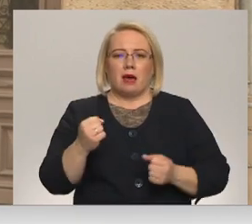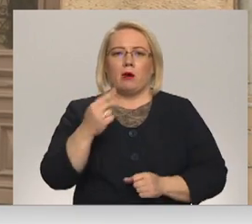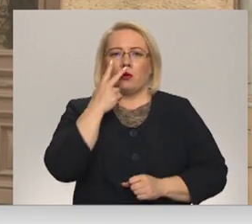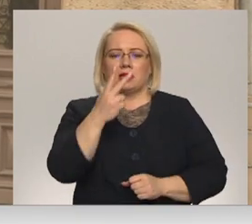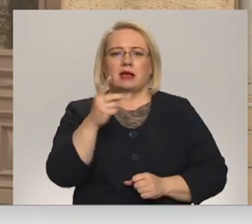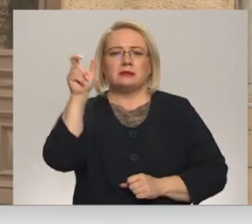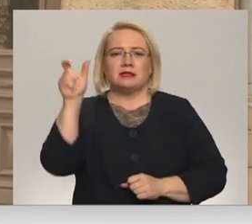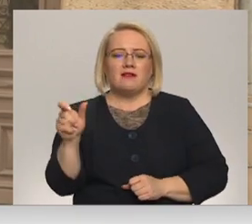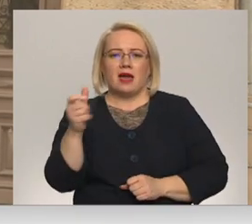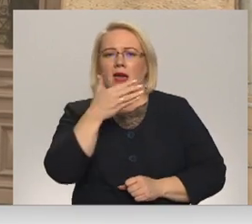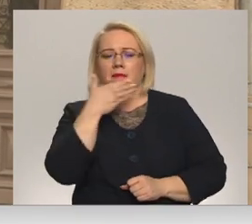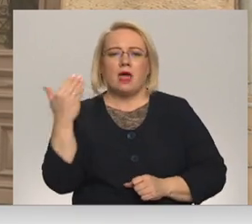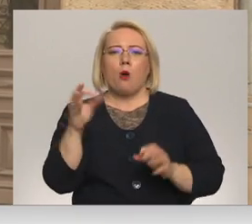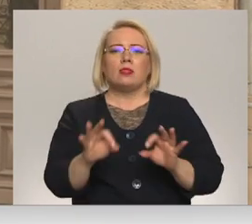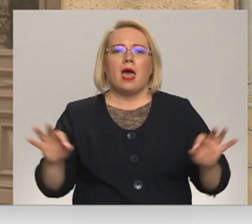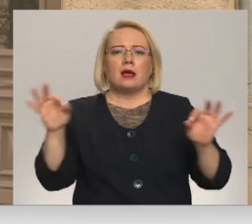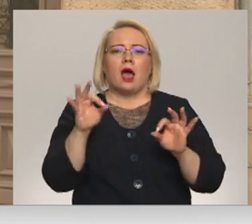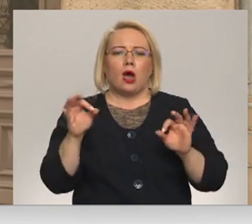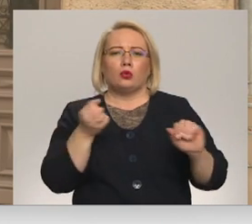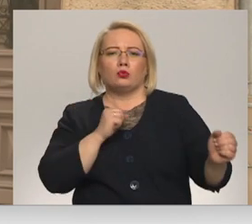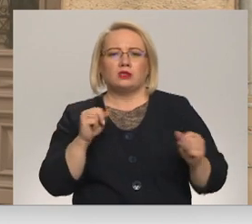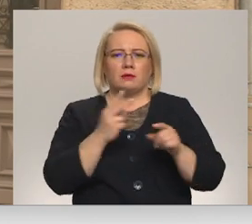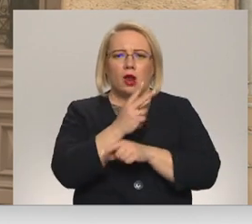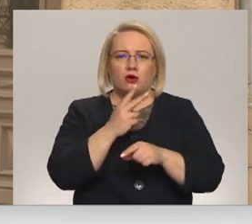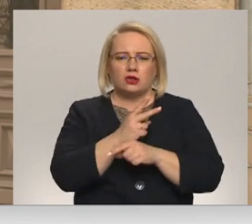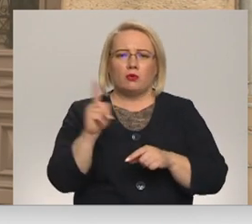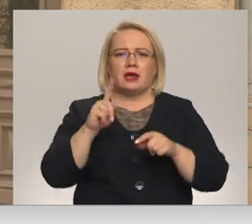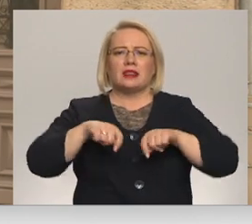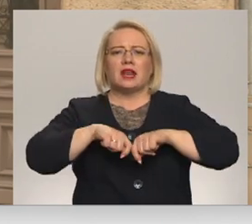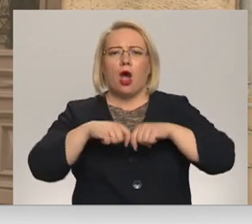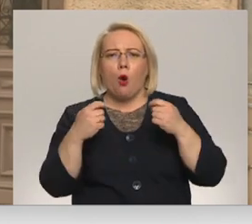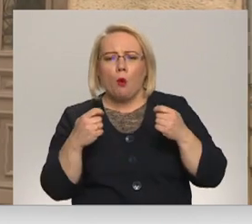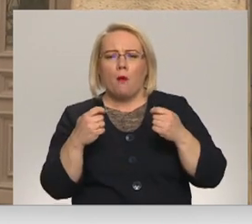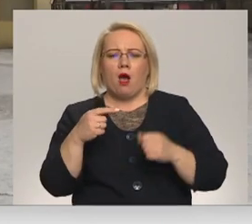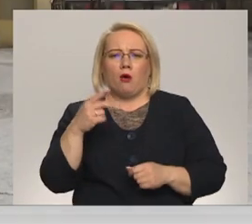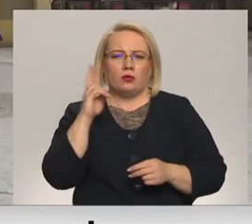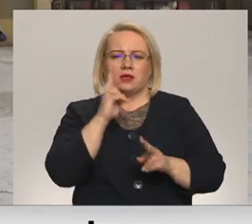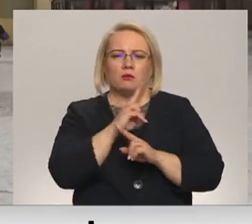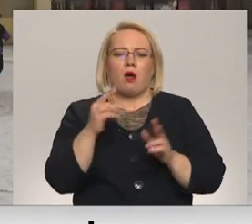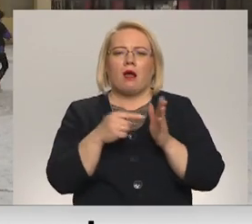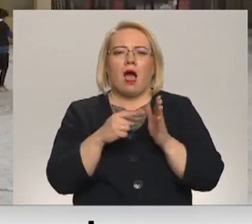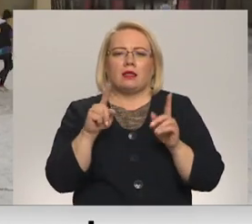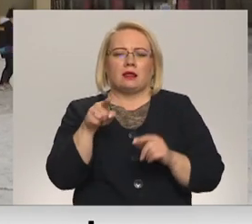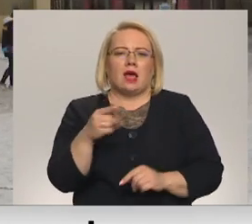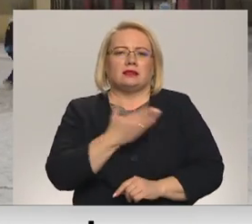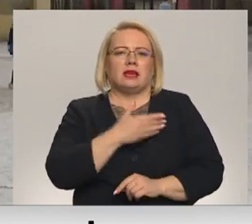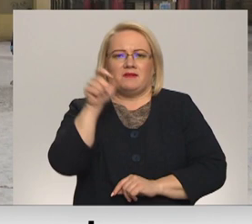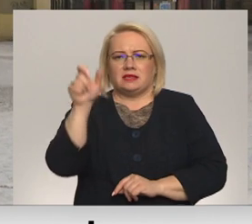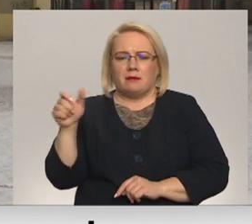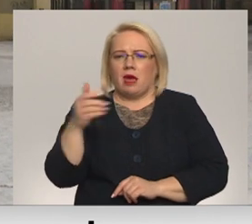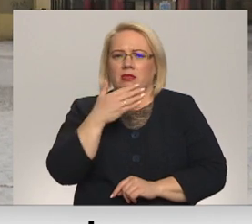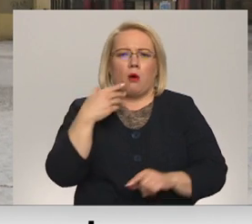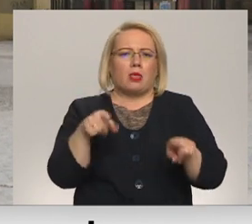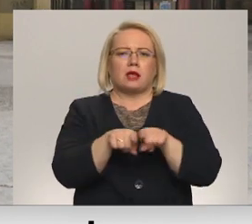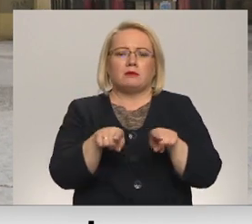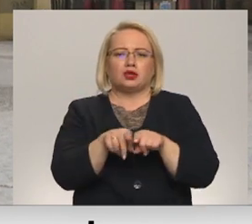kustību traucējumu, ir grūti pārvietoties un ir traumas. Un es nevaru iedomāties, kāda ir tā dzīve cilvēkiem, kuriem nav tādas pašas iespējas